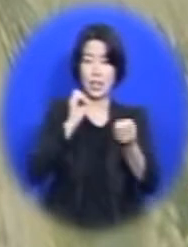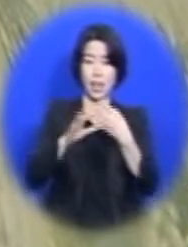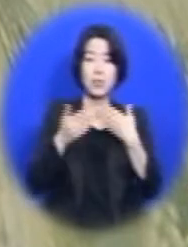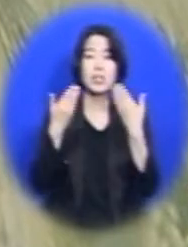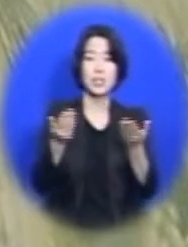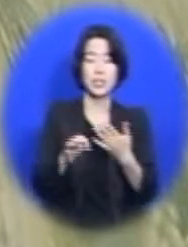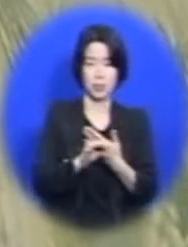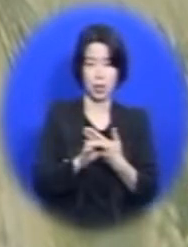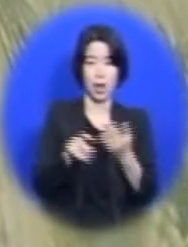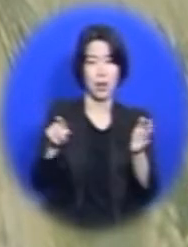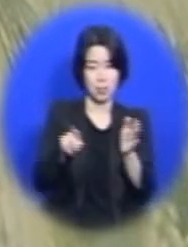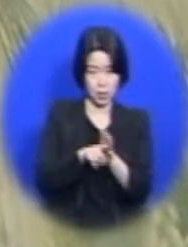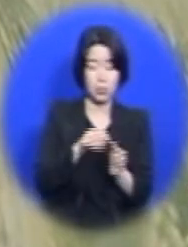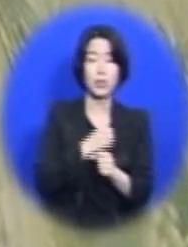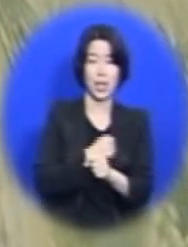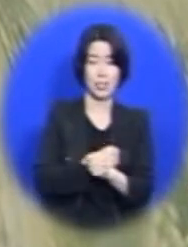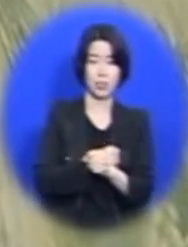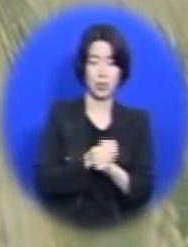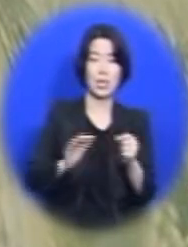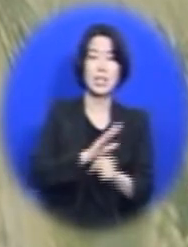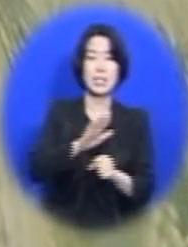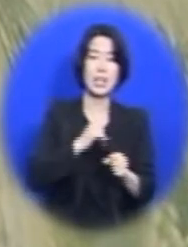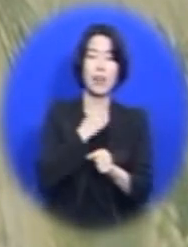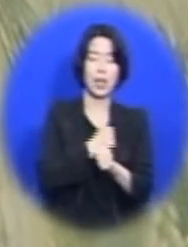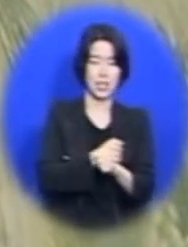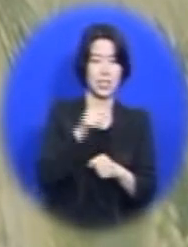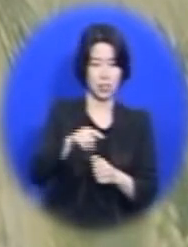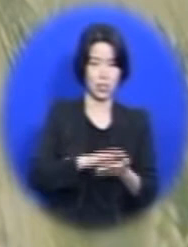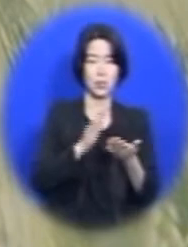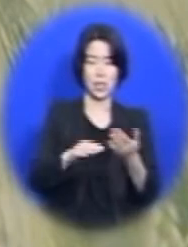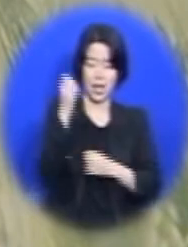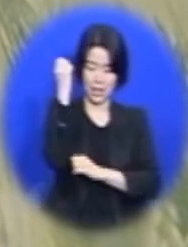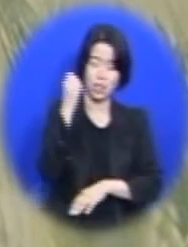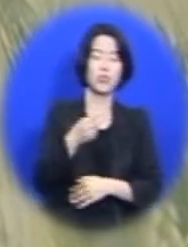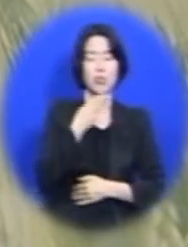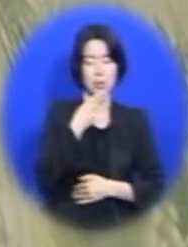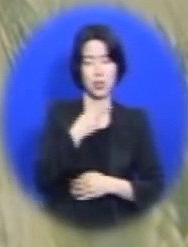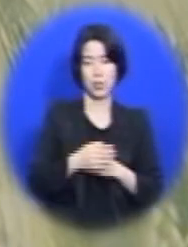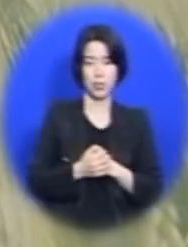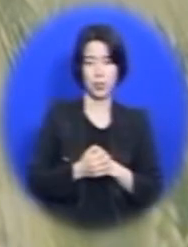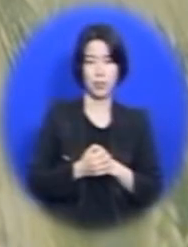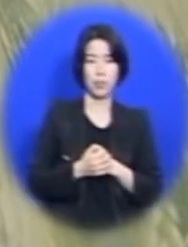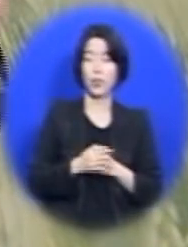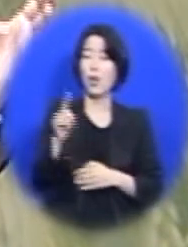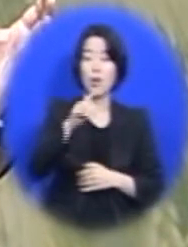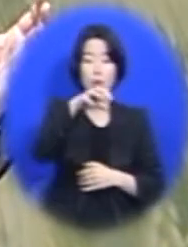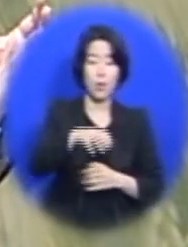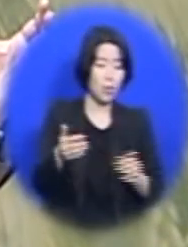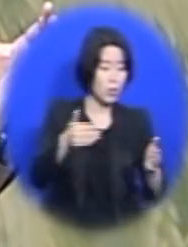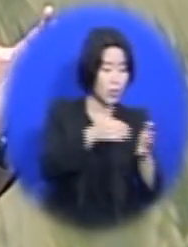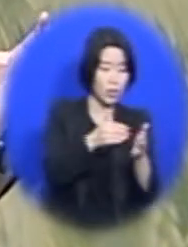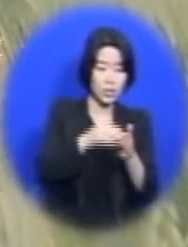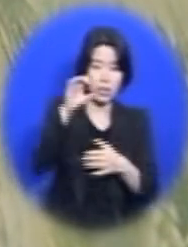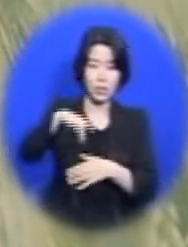드리자면 믿음으로 하시고 사랑으로 하시는 거예요. 기준 없습니다. 사실 어디까지가 첫